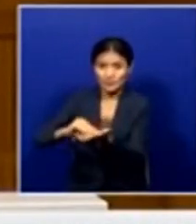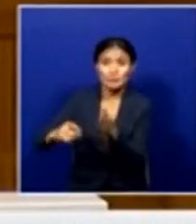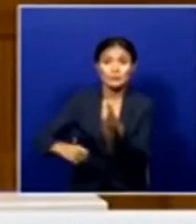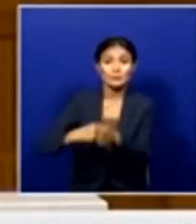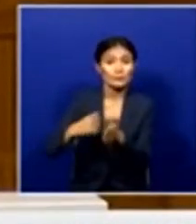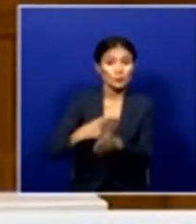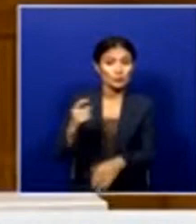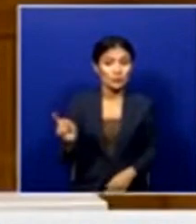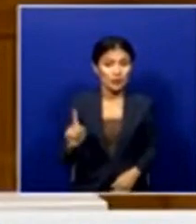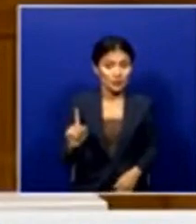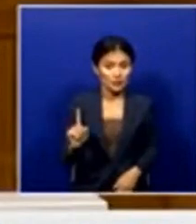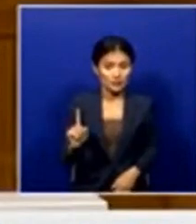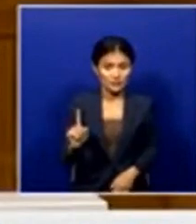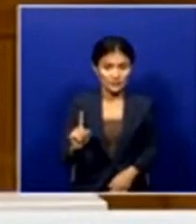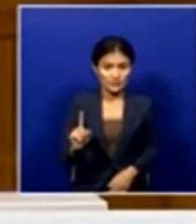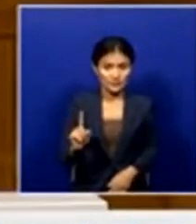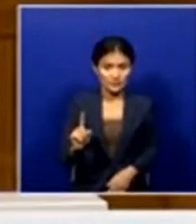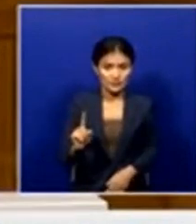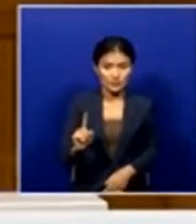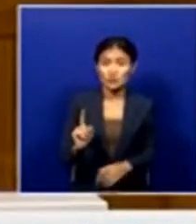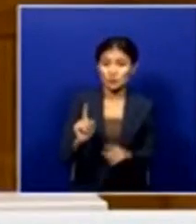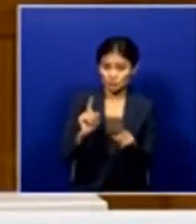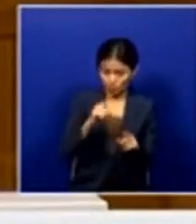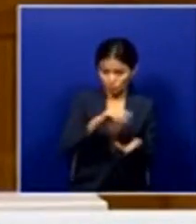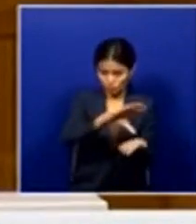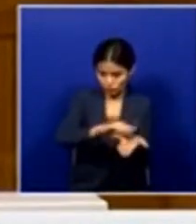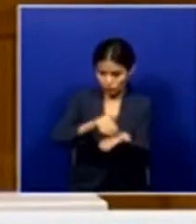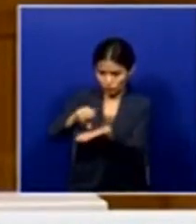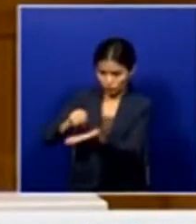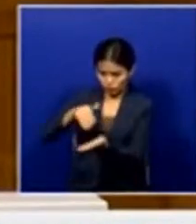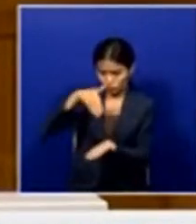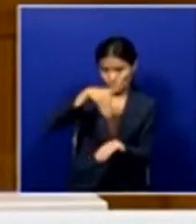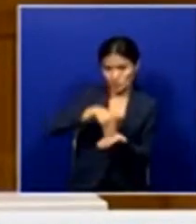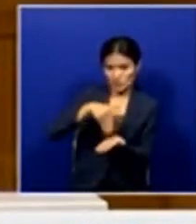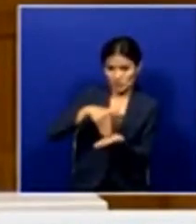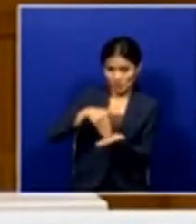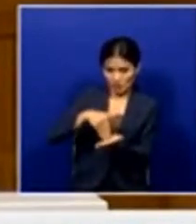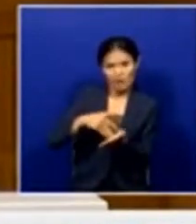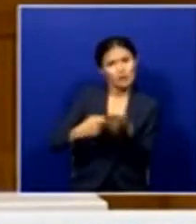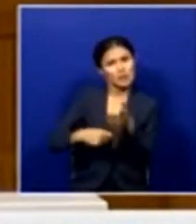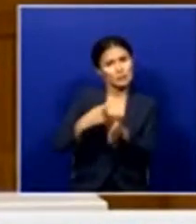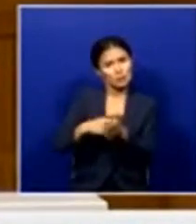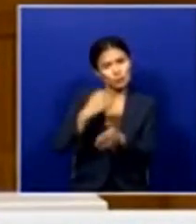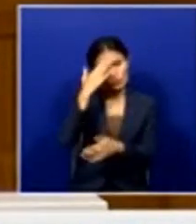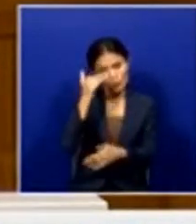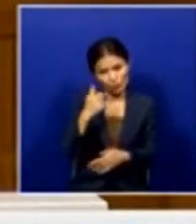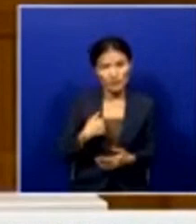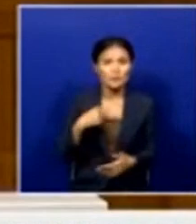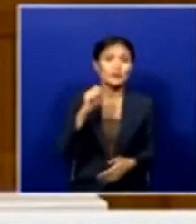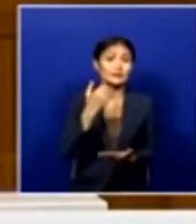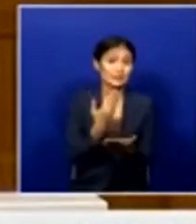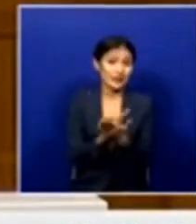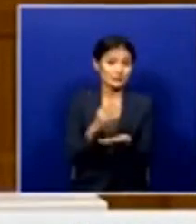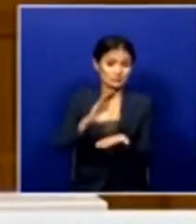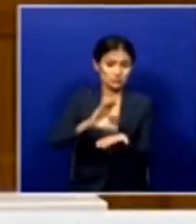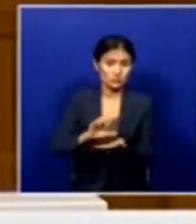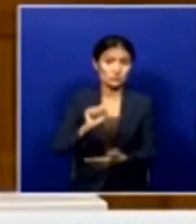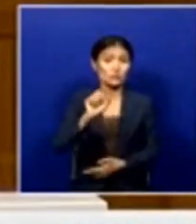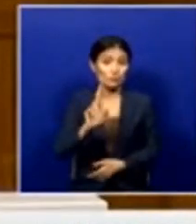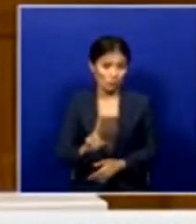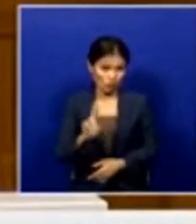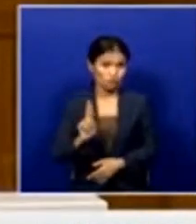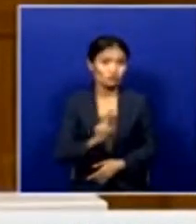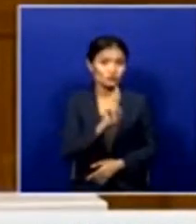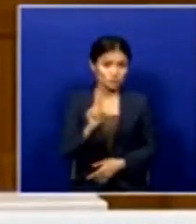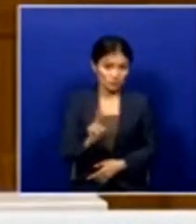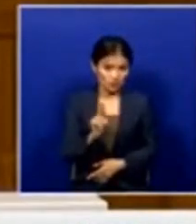ประมาณบางรายการไปตั้งไว้เป็นงบประมาณรายจ่ายงบกลางรายการเงินสำรองจ่ายเพื่อกรณีฉุกเฉินหรือจำเป็นและโด